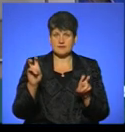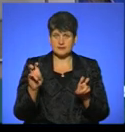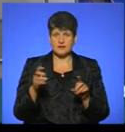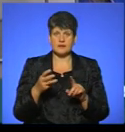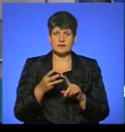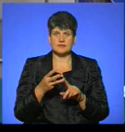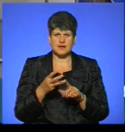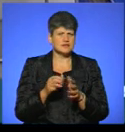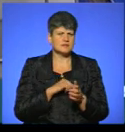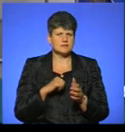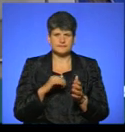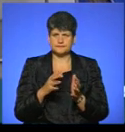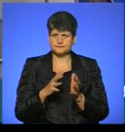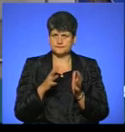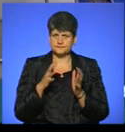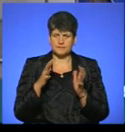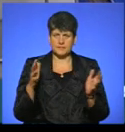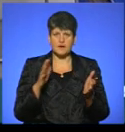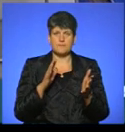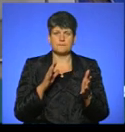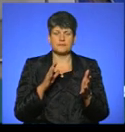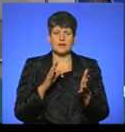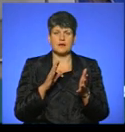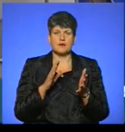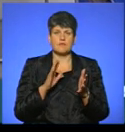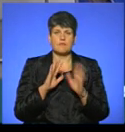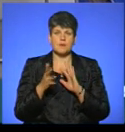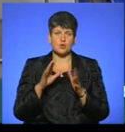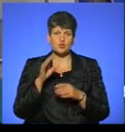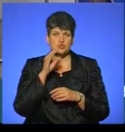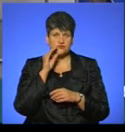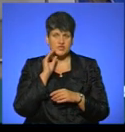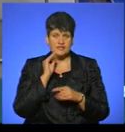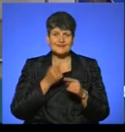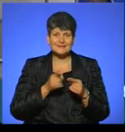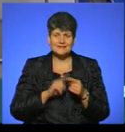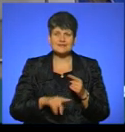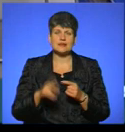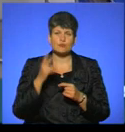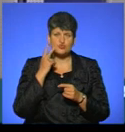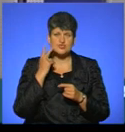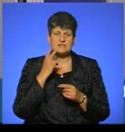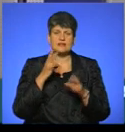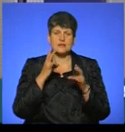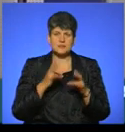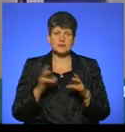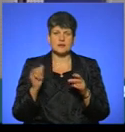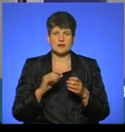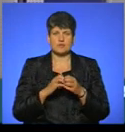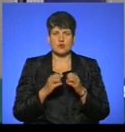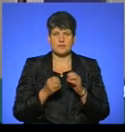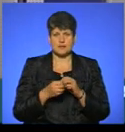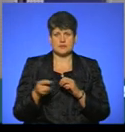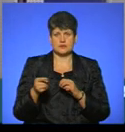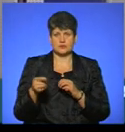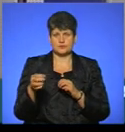це в парку Шевченка. Це постійна біда і проблема тернопільського